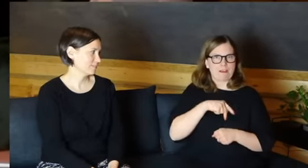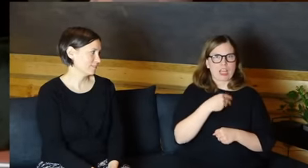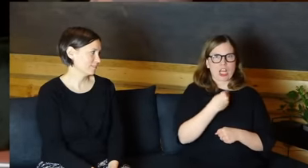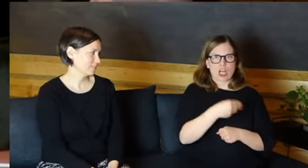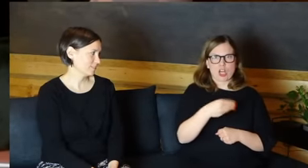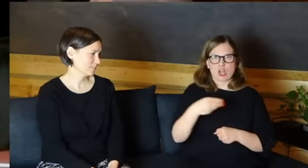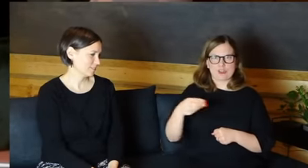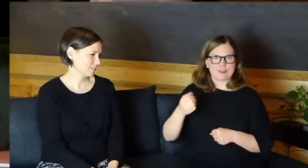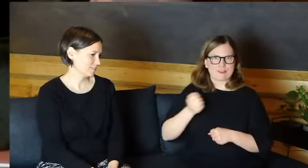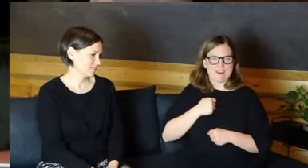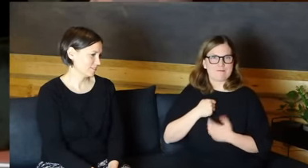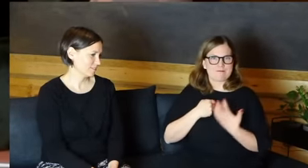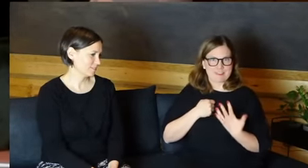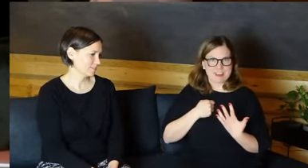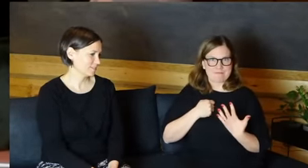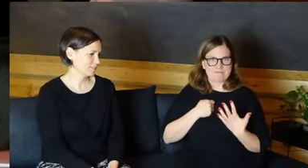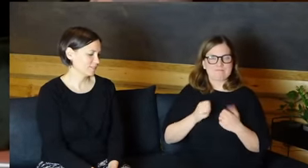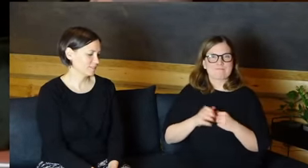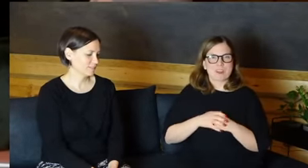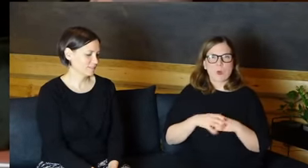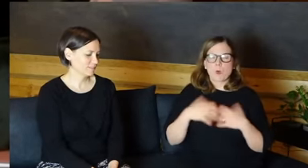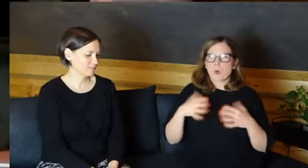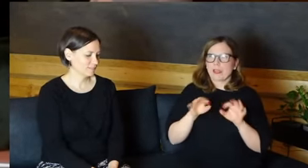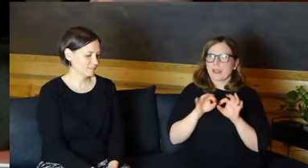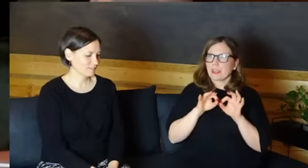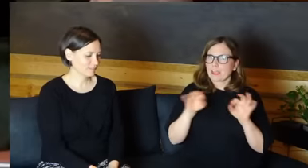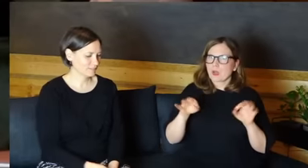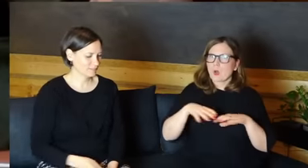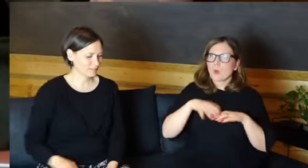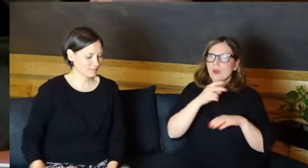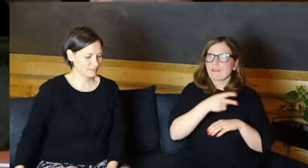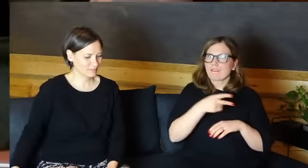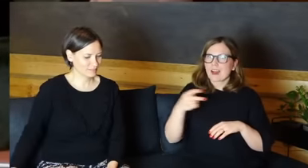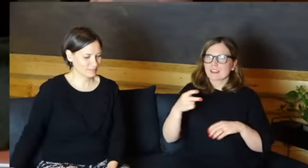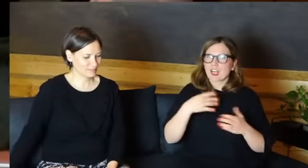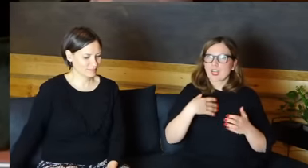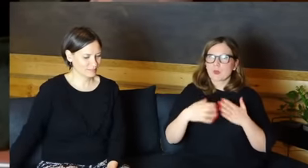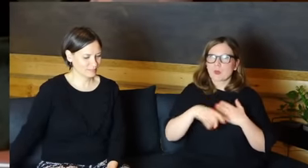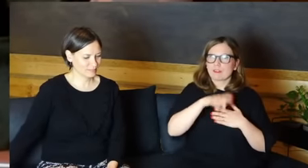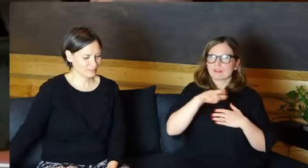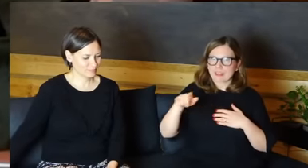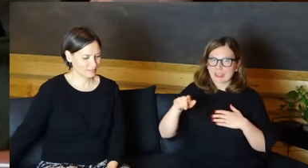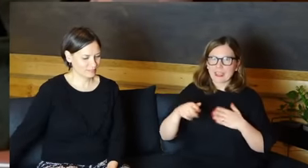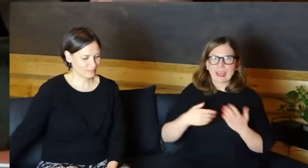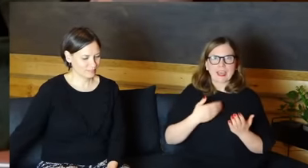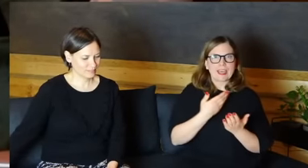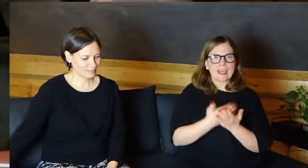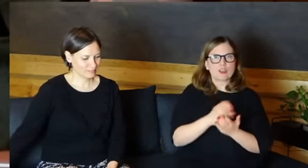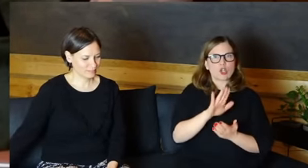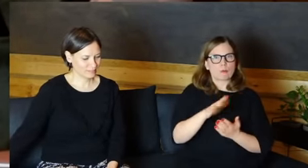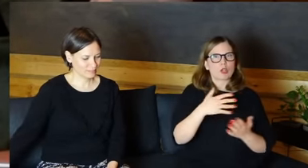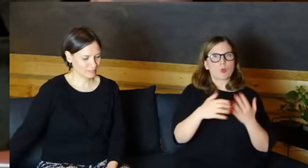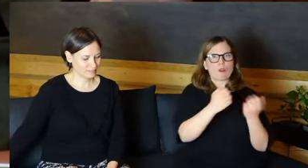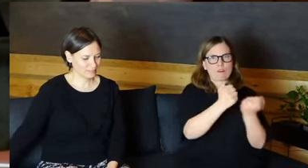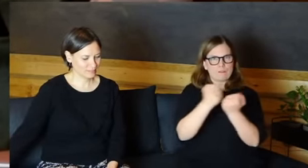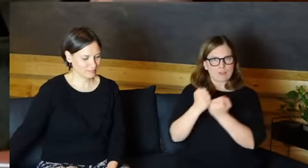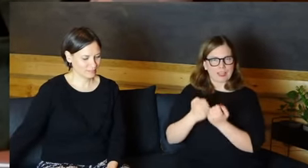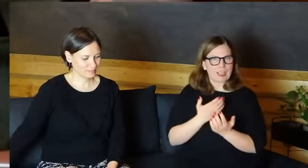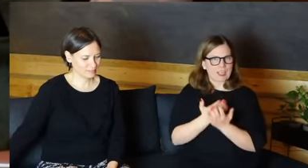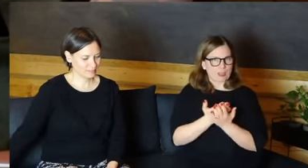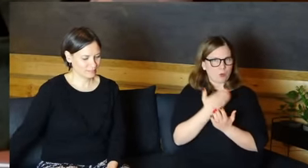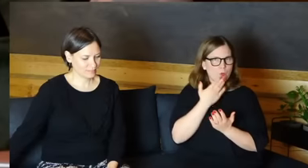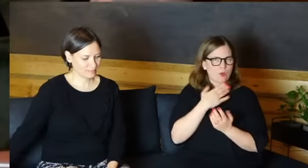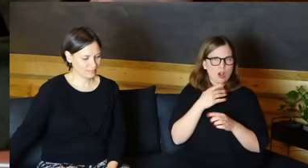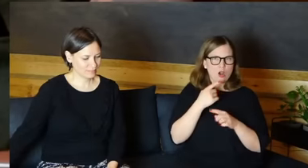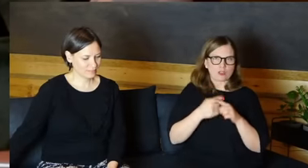tämä on niin kuin huikea juttu, että tuota, yli 200 meidän työntekijää niin kuin ehdotti työkaveria tähän kivipalkinnon saajaksi, että tämä on niin